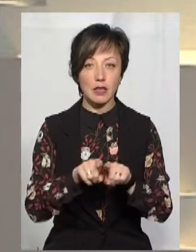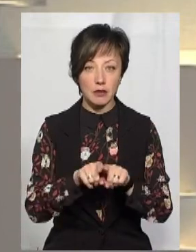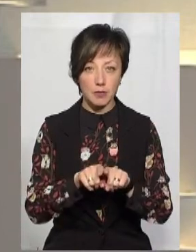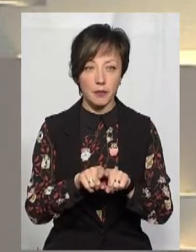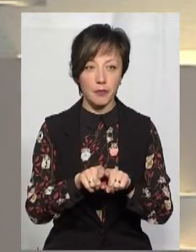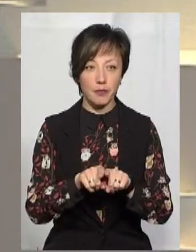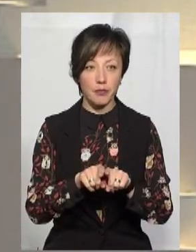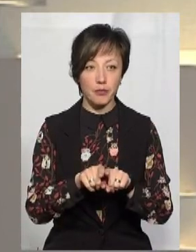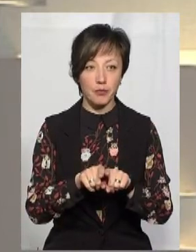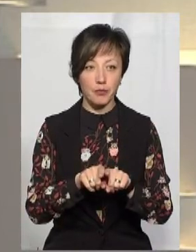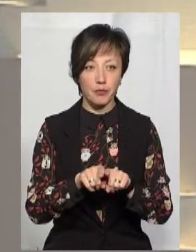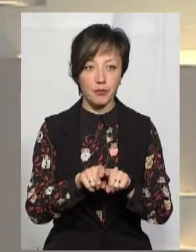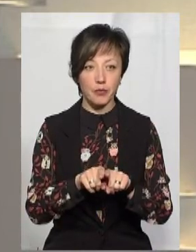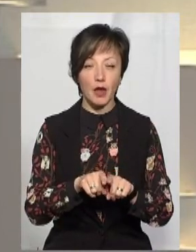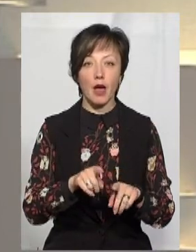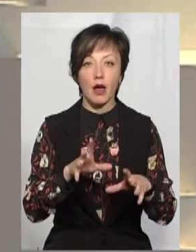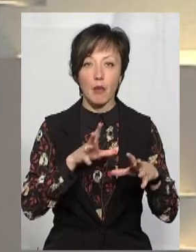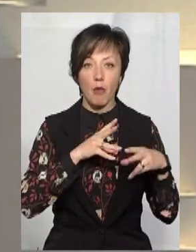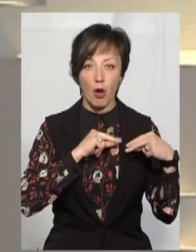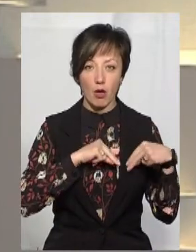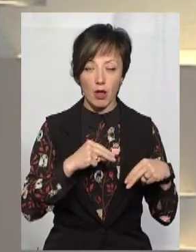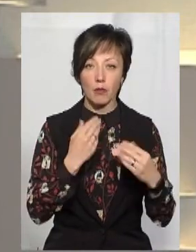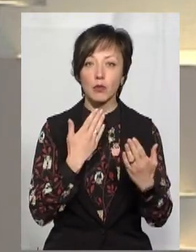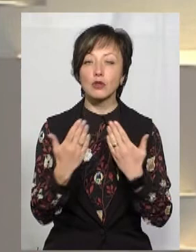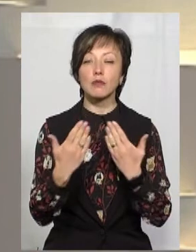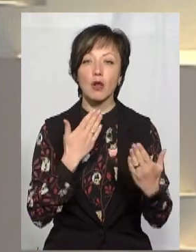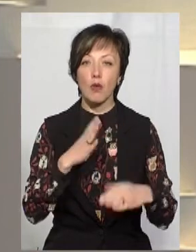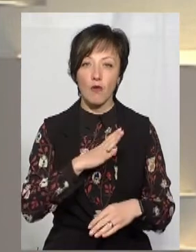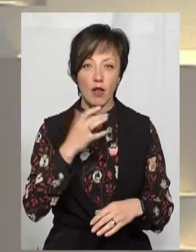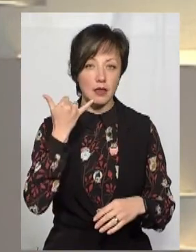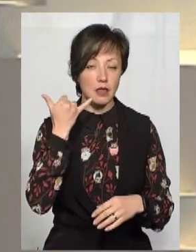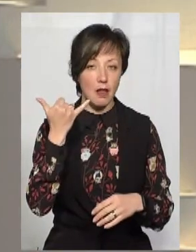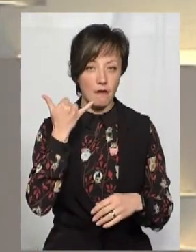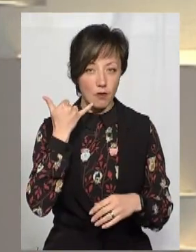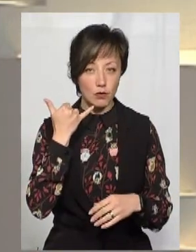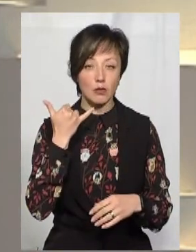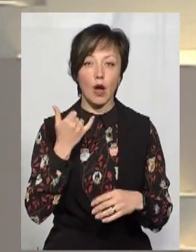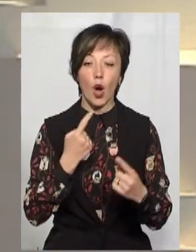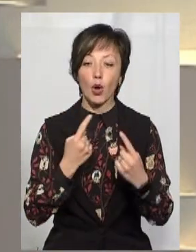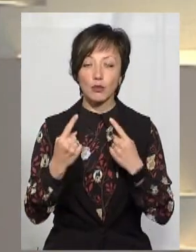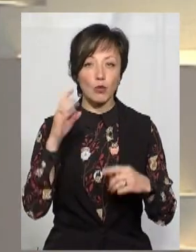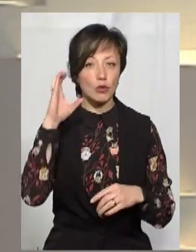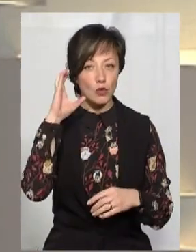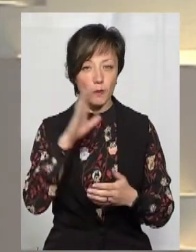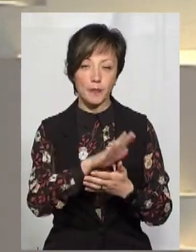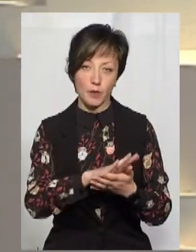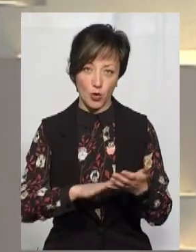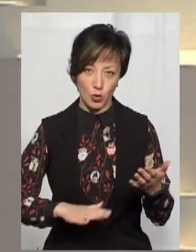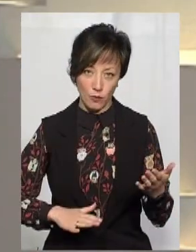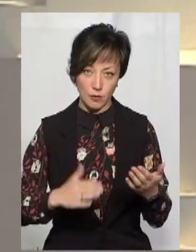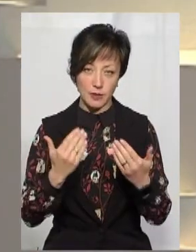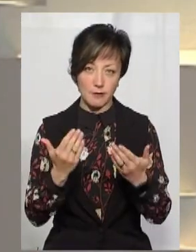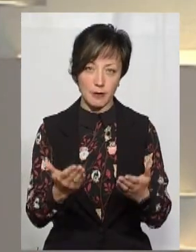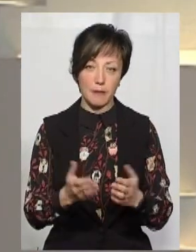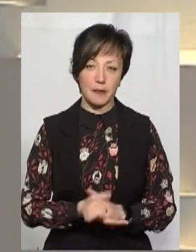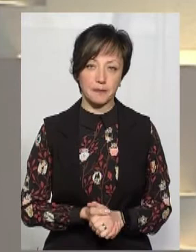Валерієм Сивоконюком, моя колега Алла Самойленко поспілкувалася телефоном. Ми цю розмову послухаємо і продовжимо